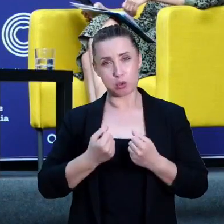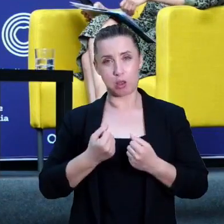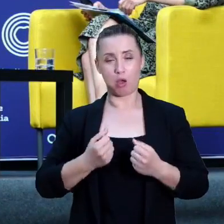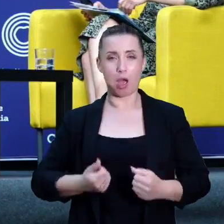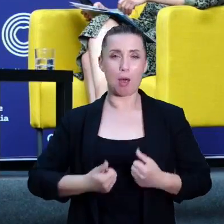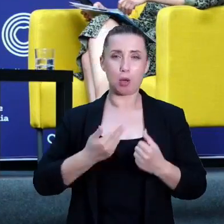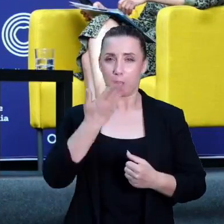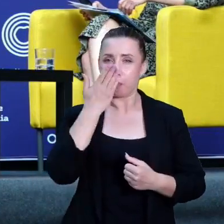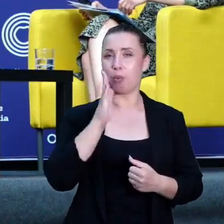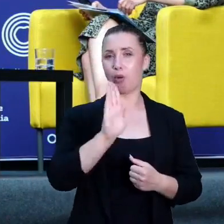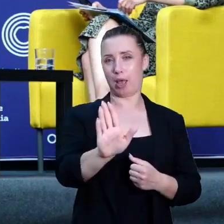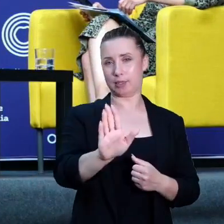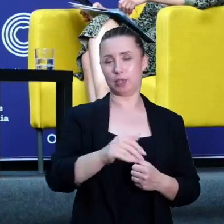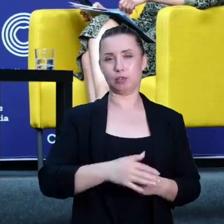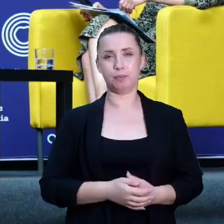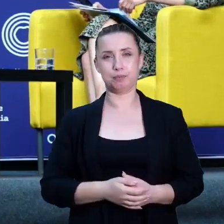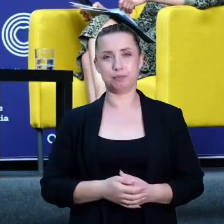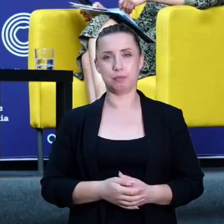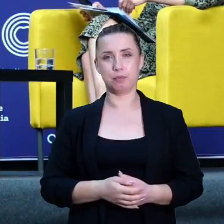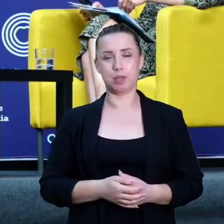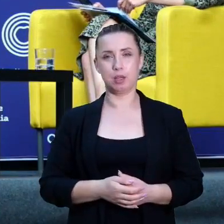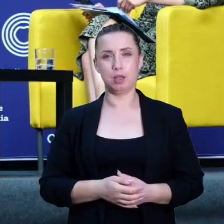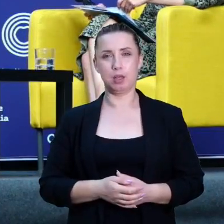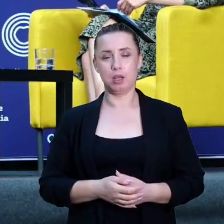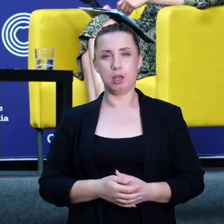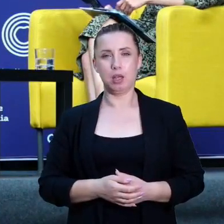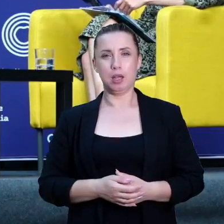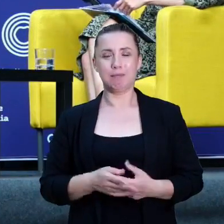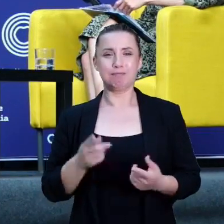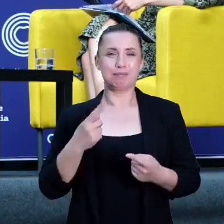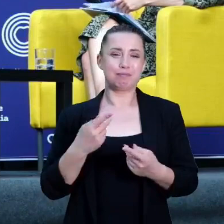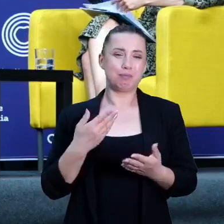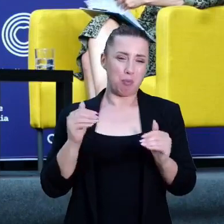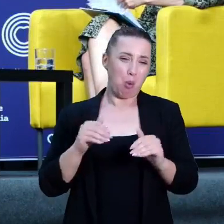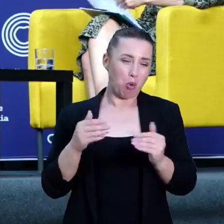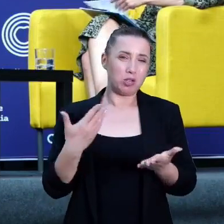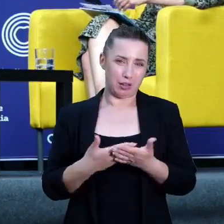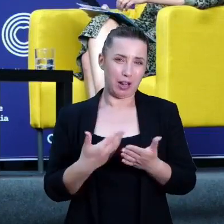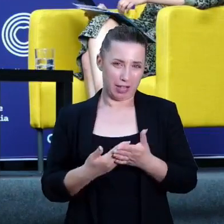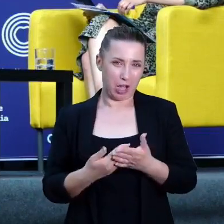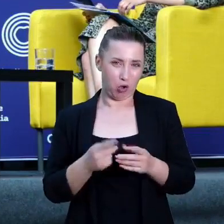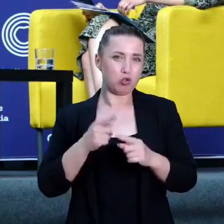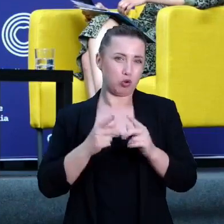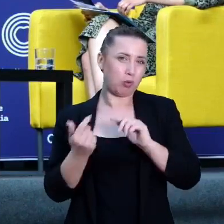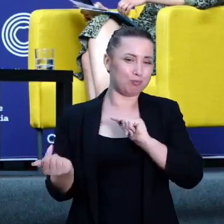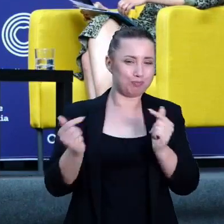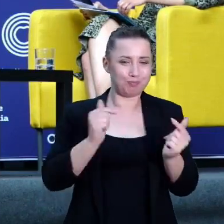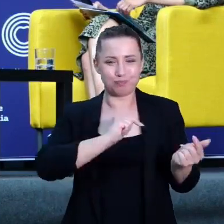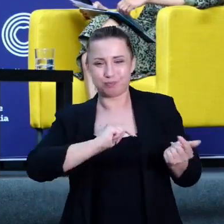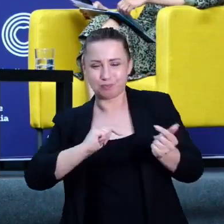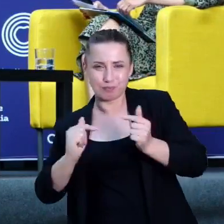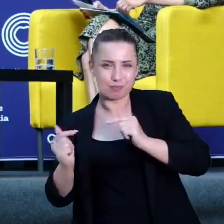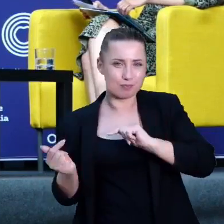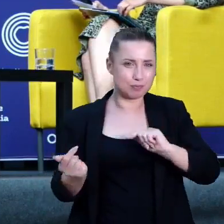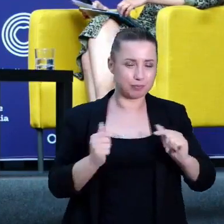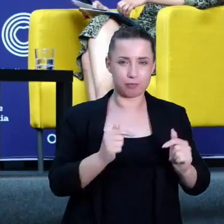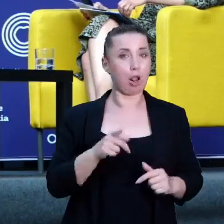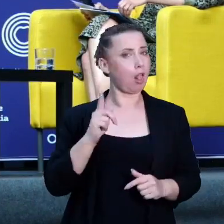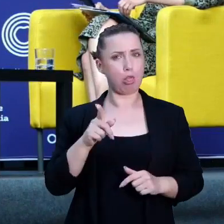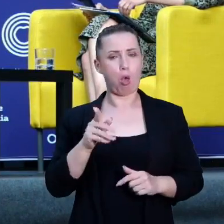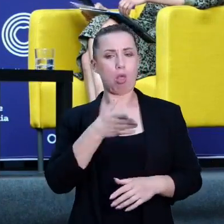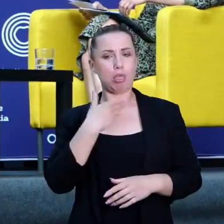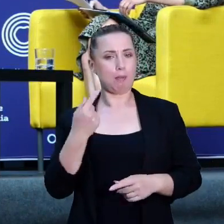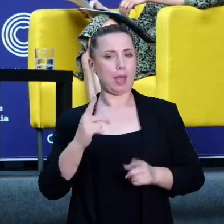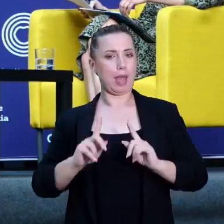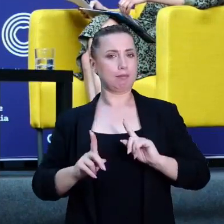takim gruncie łatwiej dochodziło do jakichś po prostu takich niedomówień, nieporozumień, ale to, żeby to nie znaczy, że na